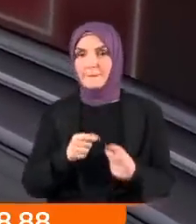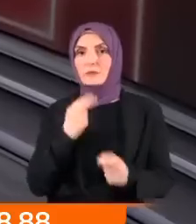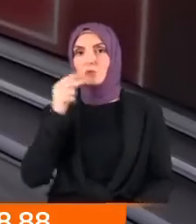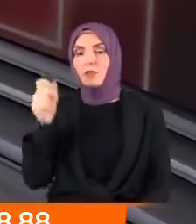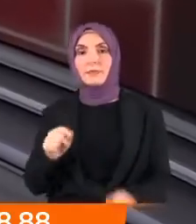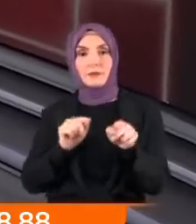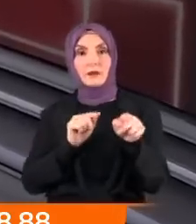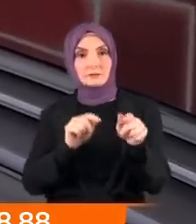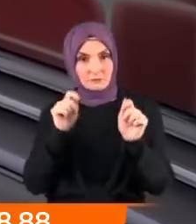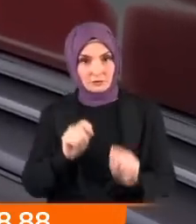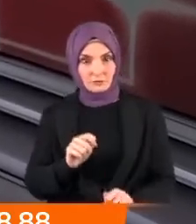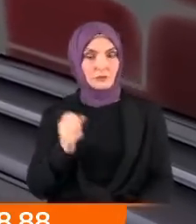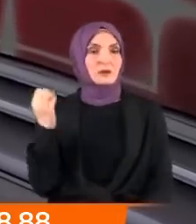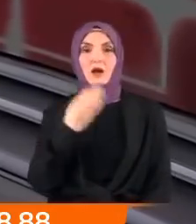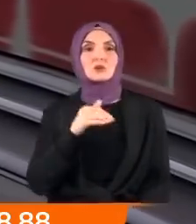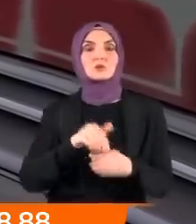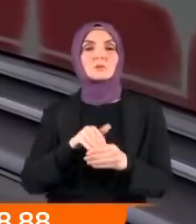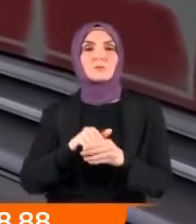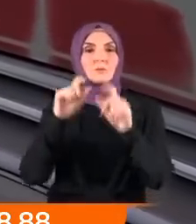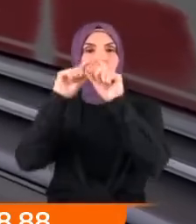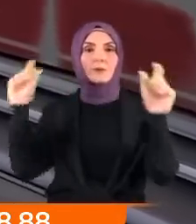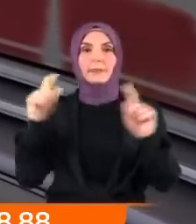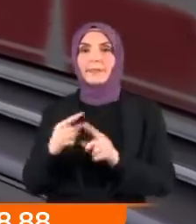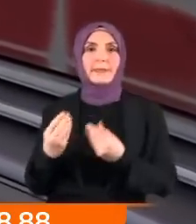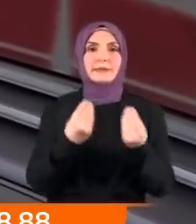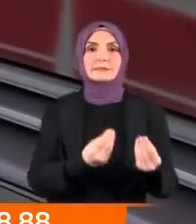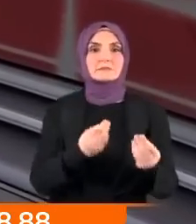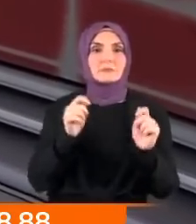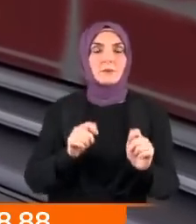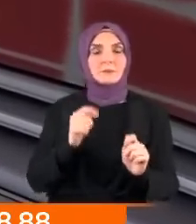teslim etti YSK'ya? Betül'e soralım şimdi. Betül.